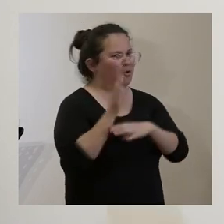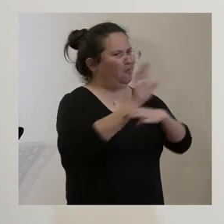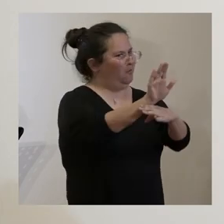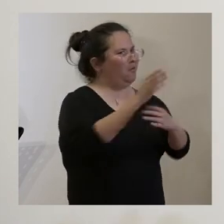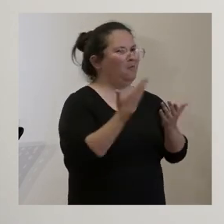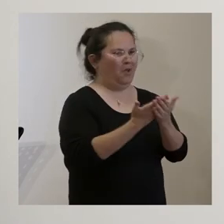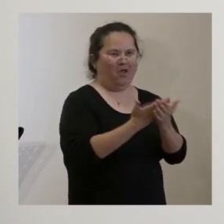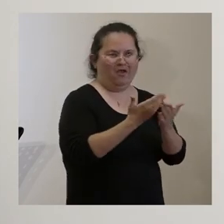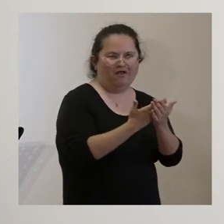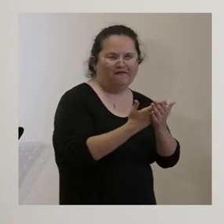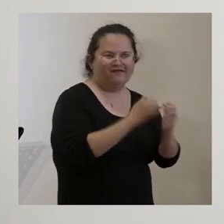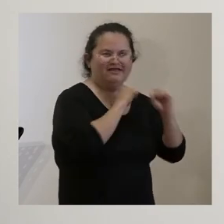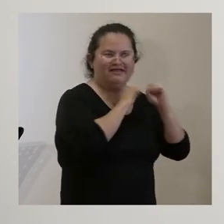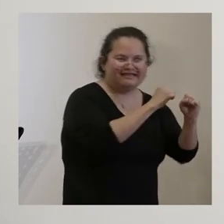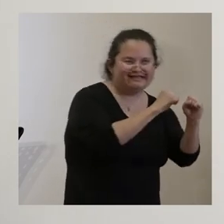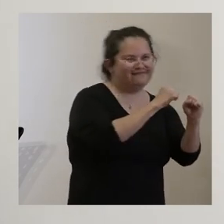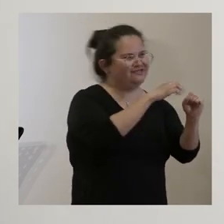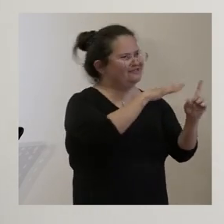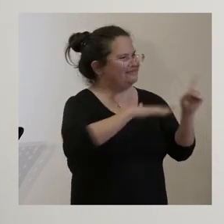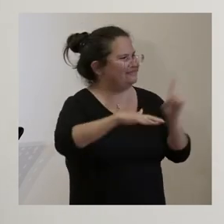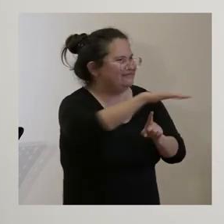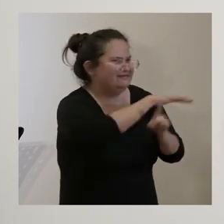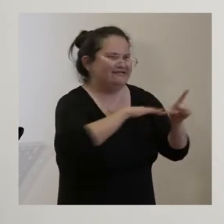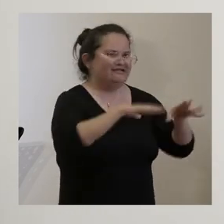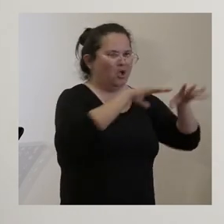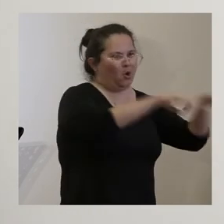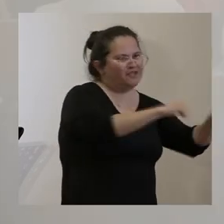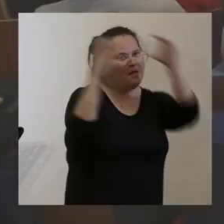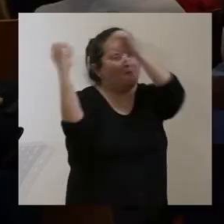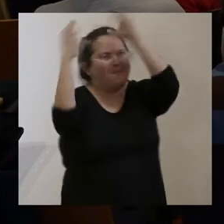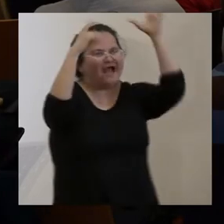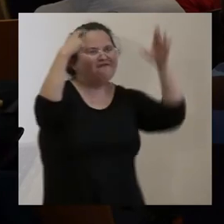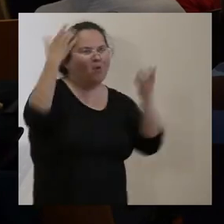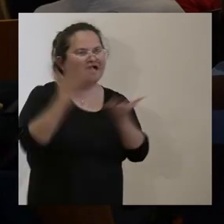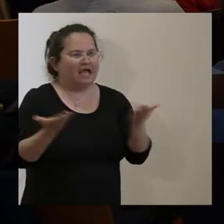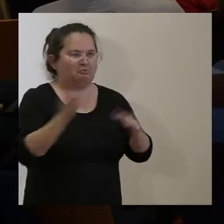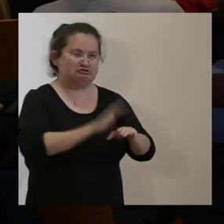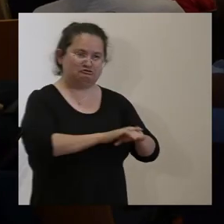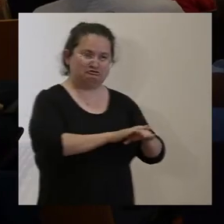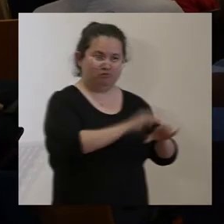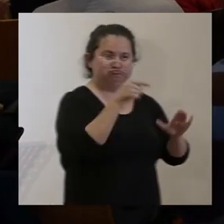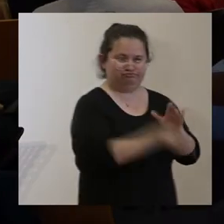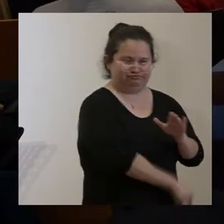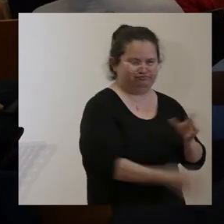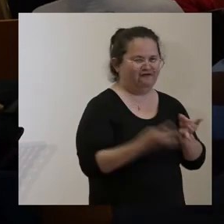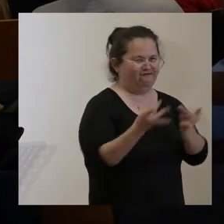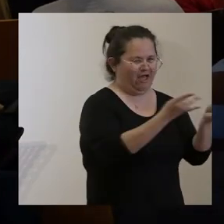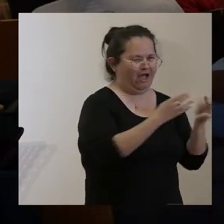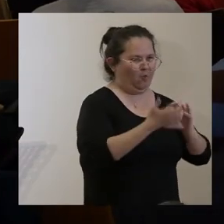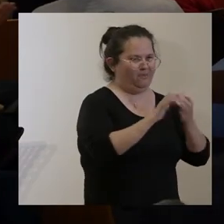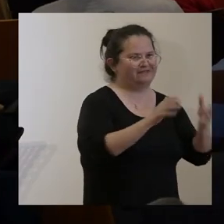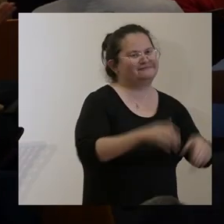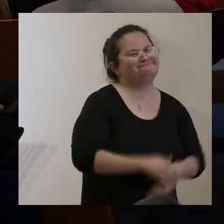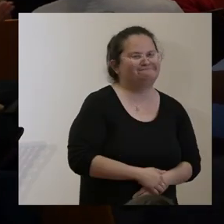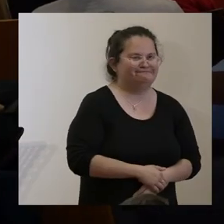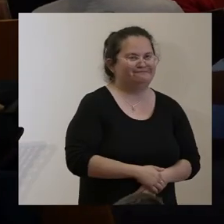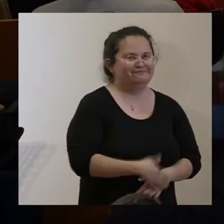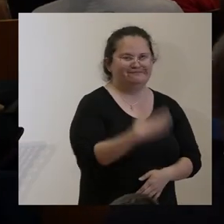-delà de certaines représentations parfois un petit peu simplistes. Merci. Applaudissements Applaudissements